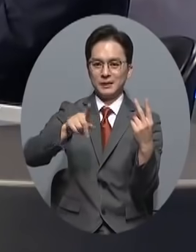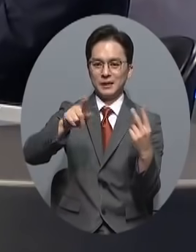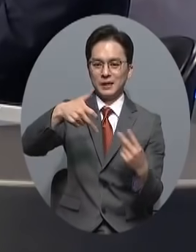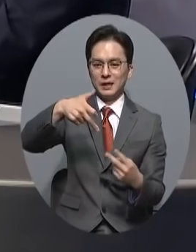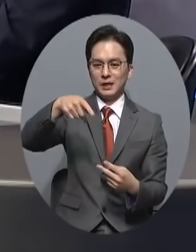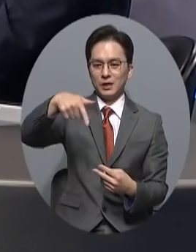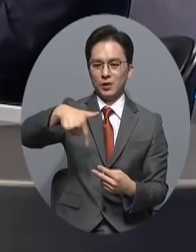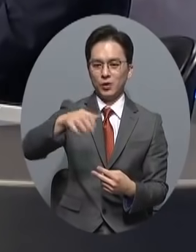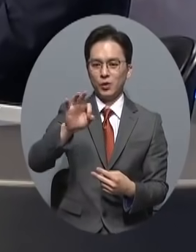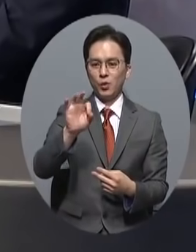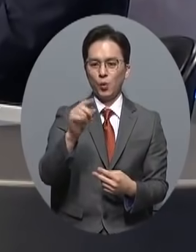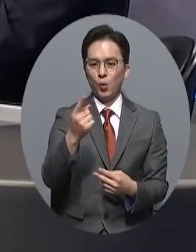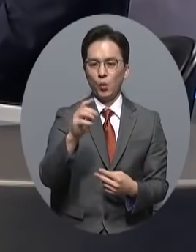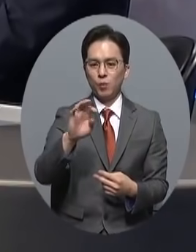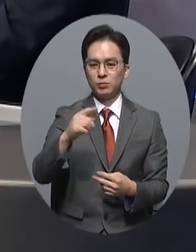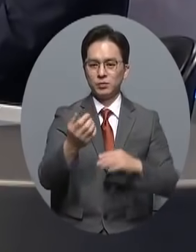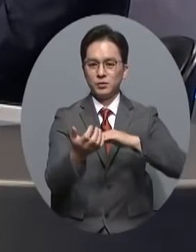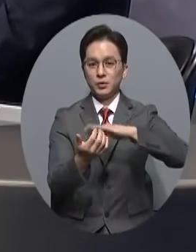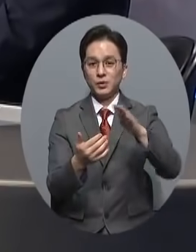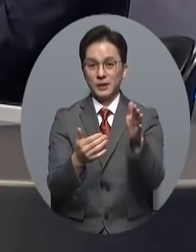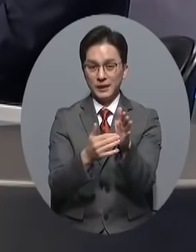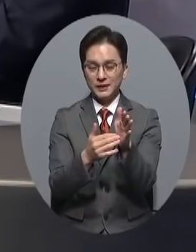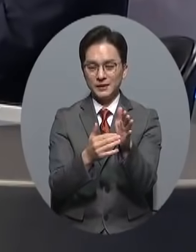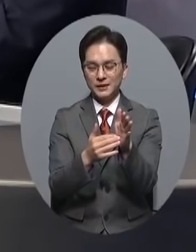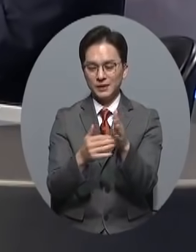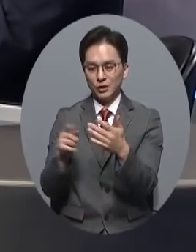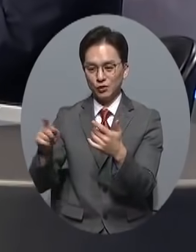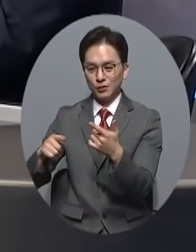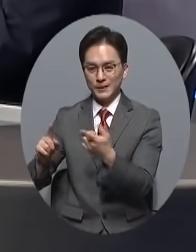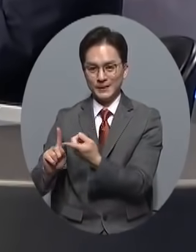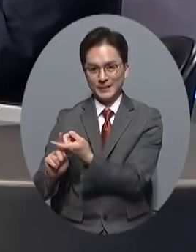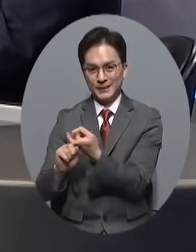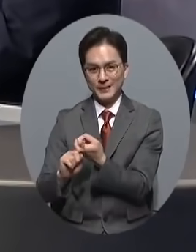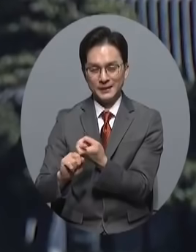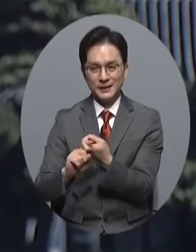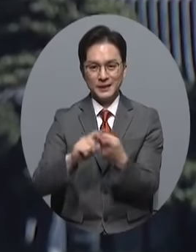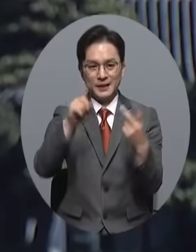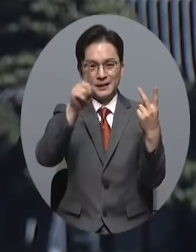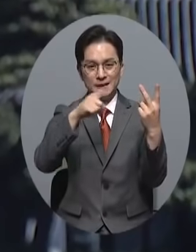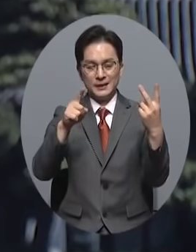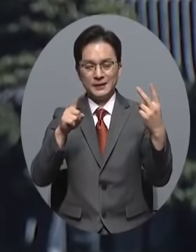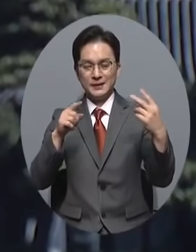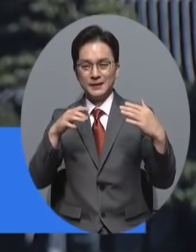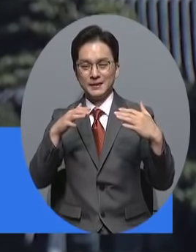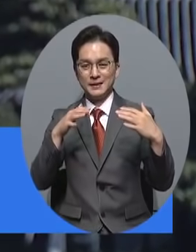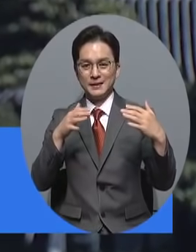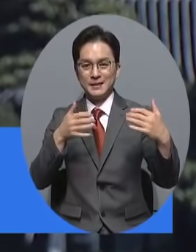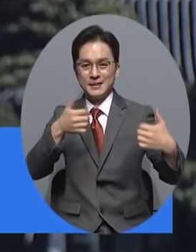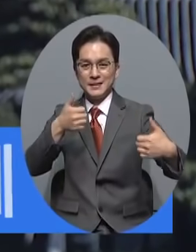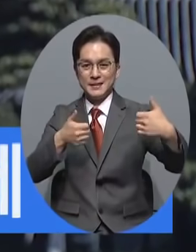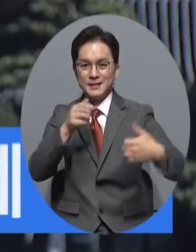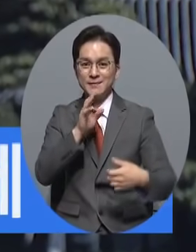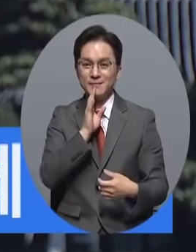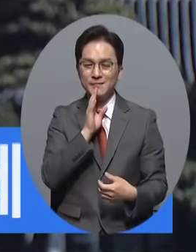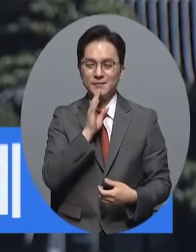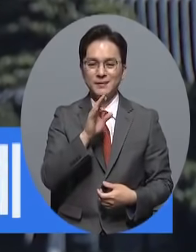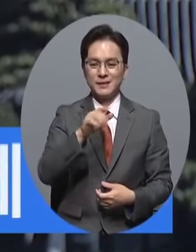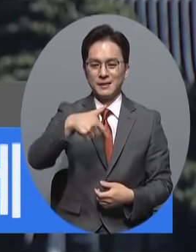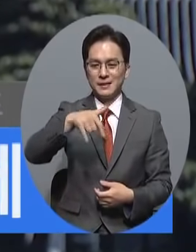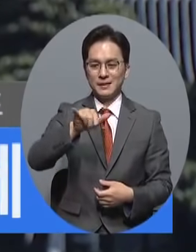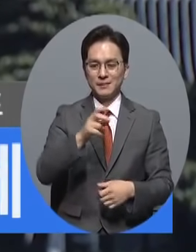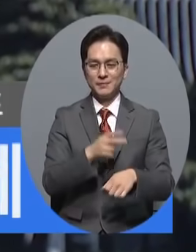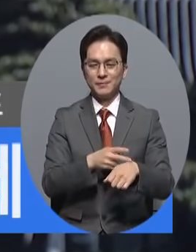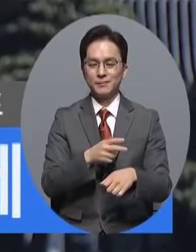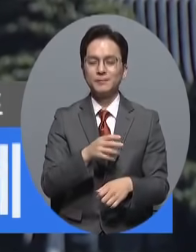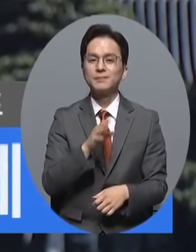치열한 공방이 계속 이어질 것 같은데 어떻게 보시나요? 예, 당연히 뭐 더 치열해질 것 같고요. 어제는 이제 1차 주도권 토론과 2차